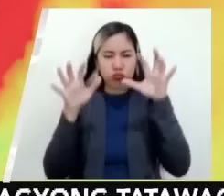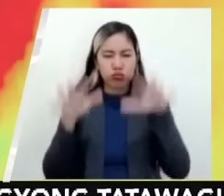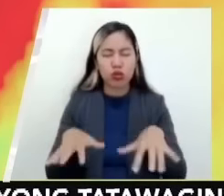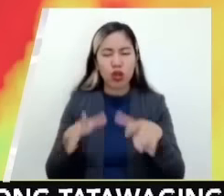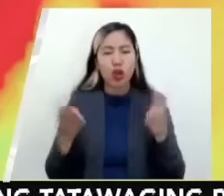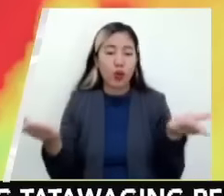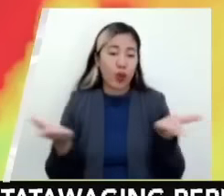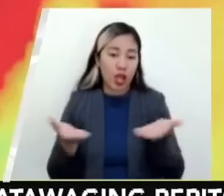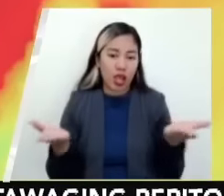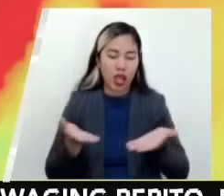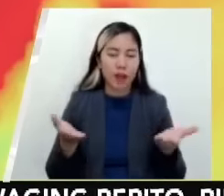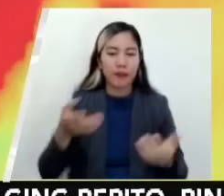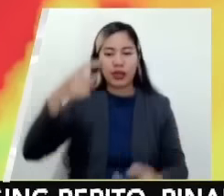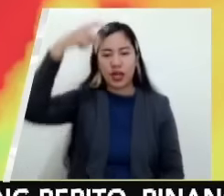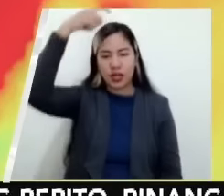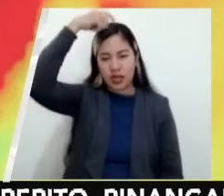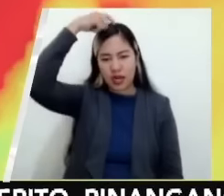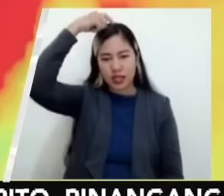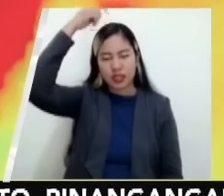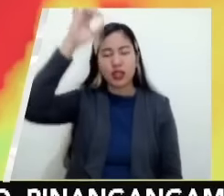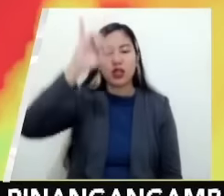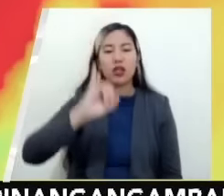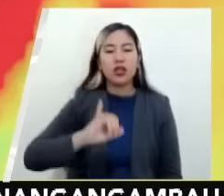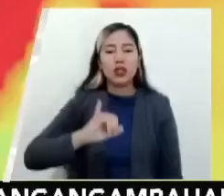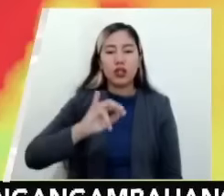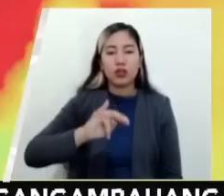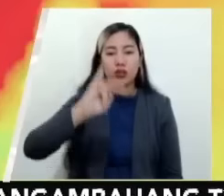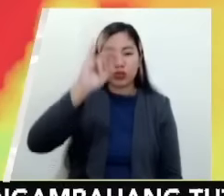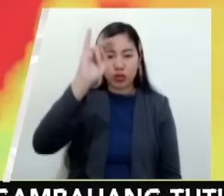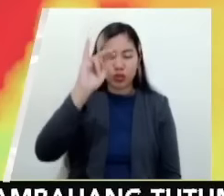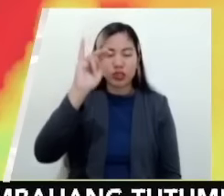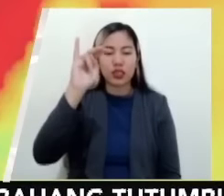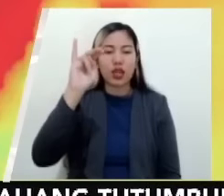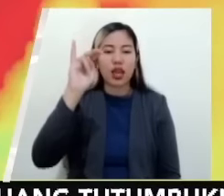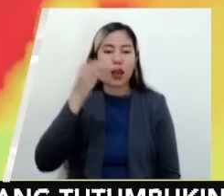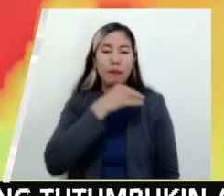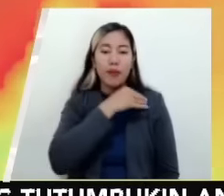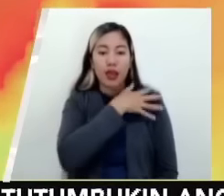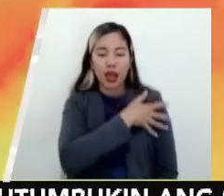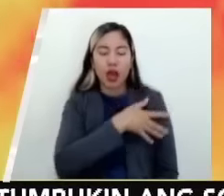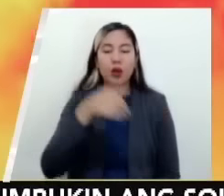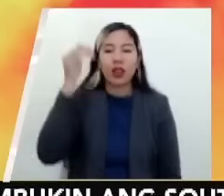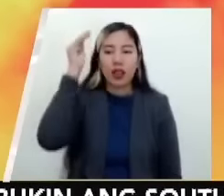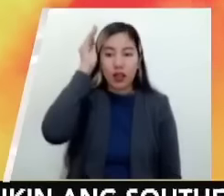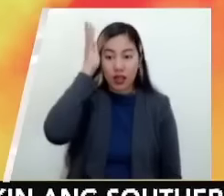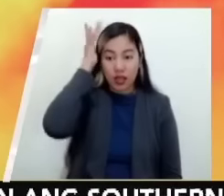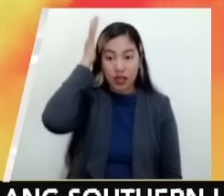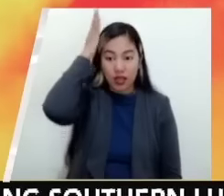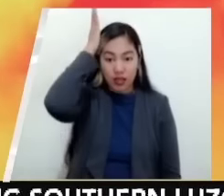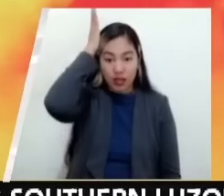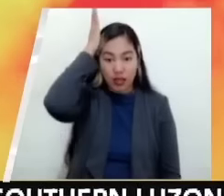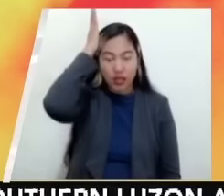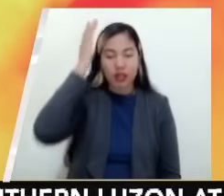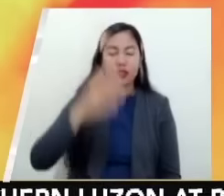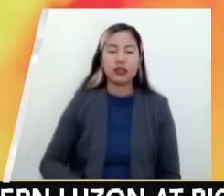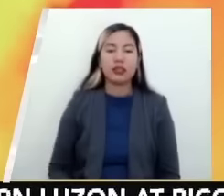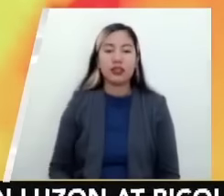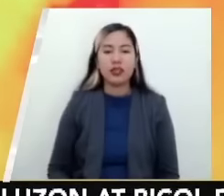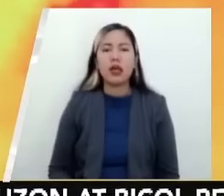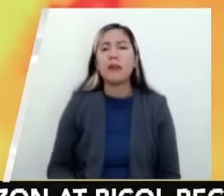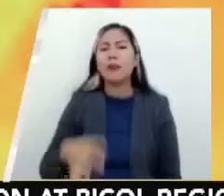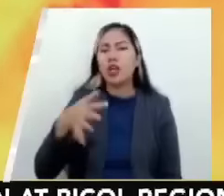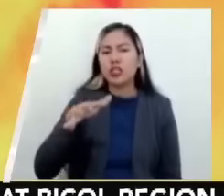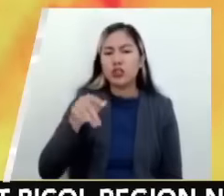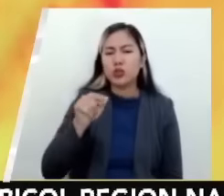sa Batanes, Ilocos Norte, Apayao at Kalinga. Moderate to heavy rains o